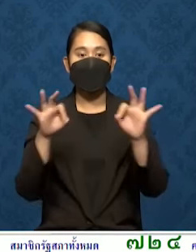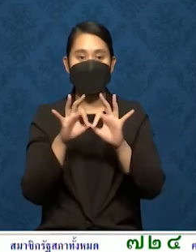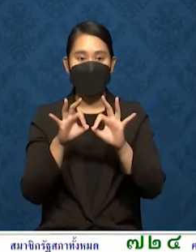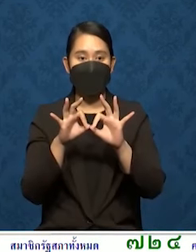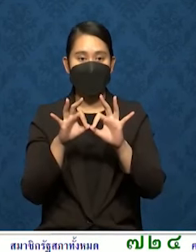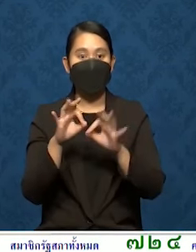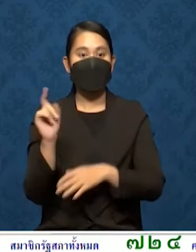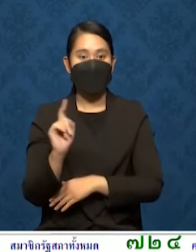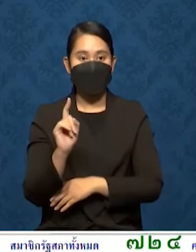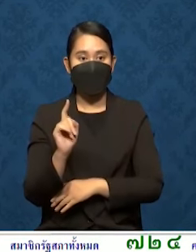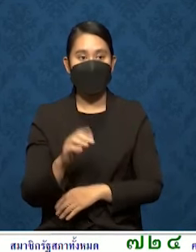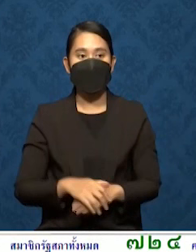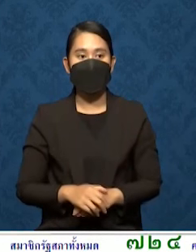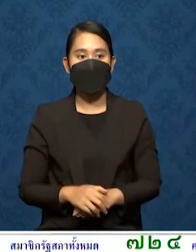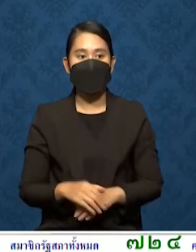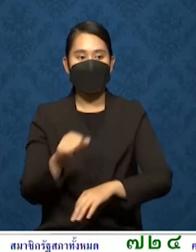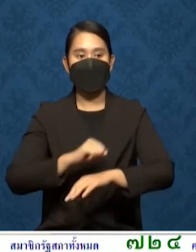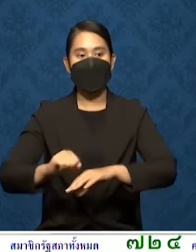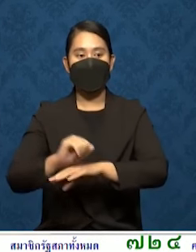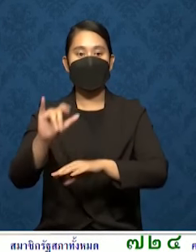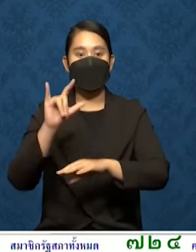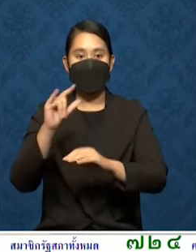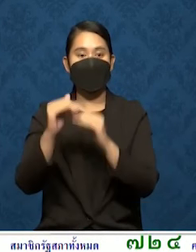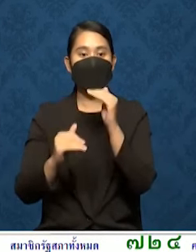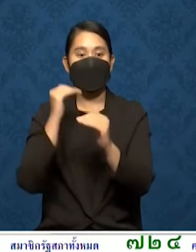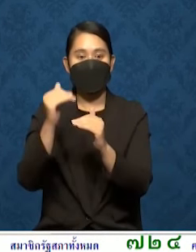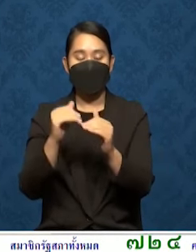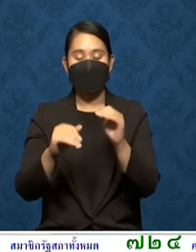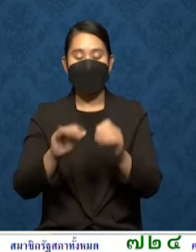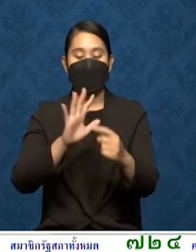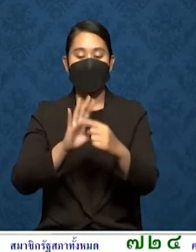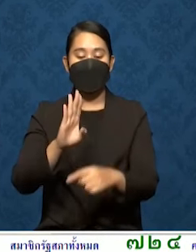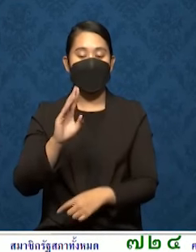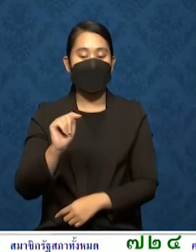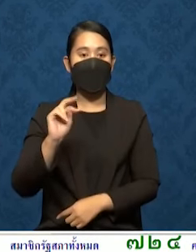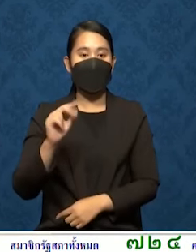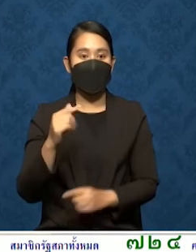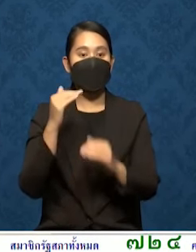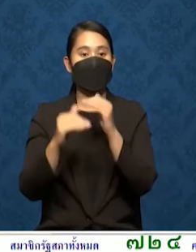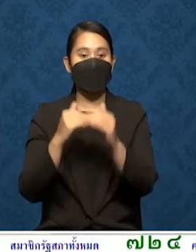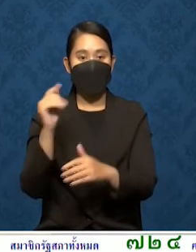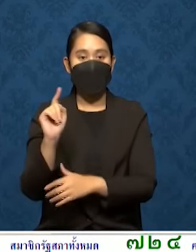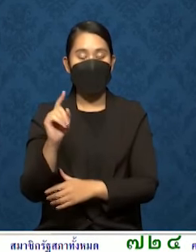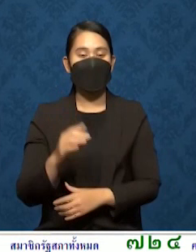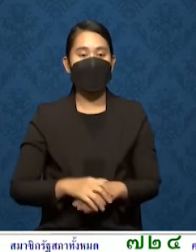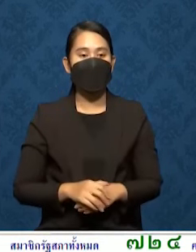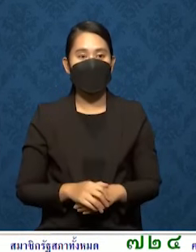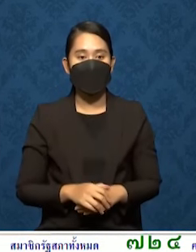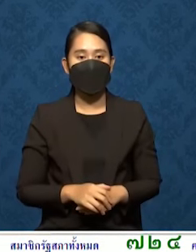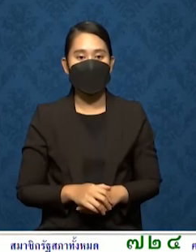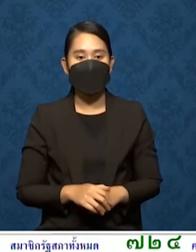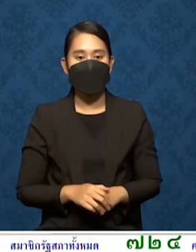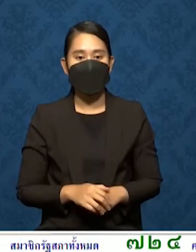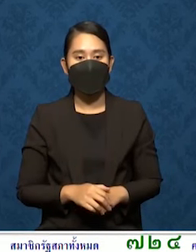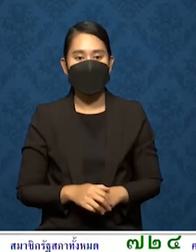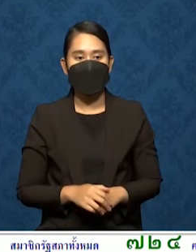เราไปพัฒนาสนามบินที่เบตงเนี่ยทราบว่า ที่ทราบว่าก็คือว่าเราไม่สาม